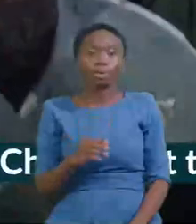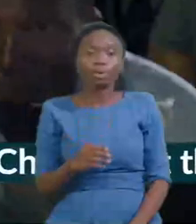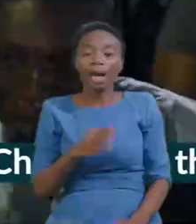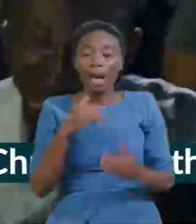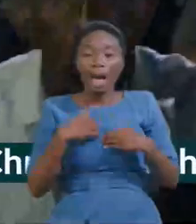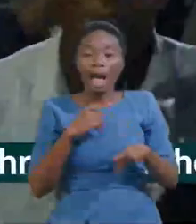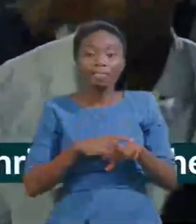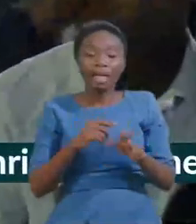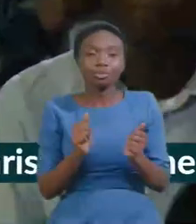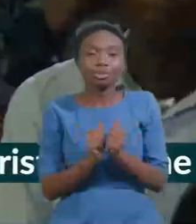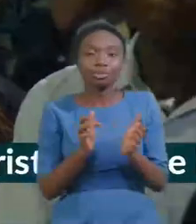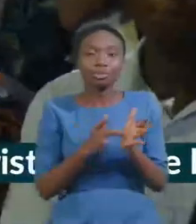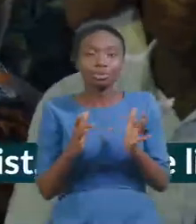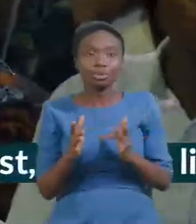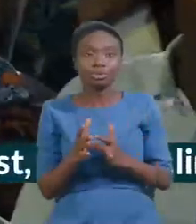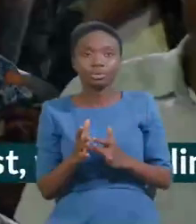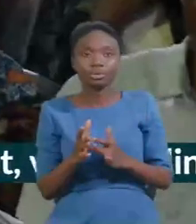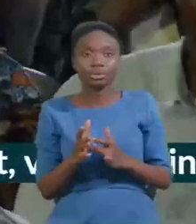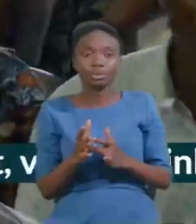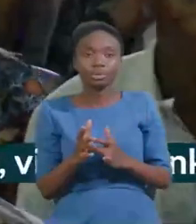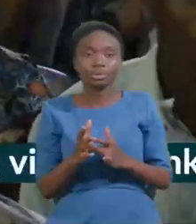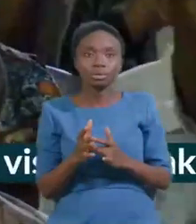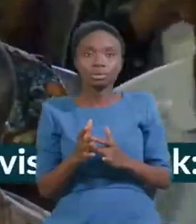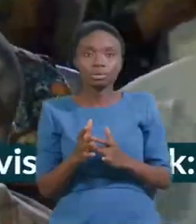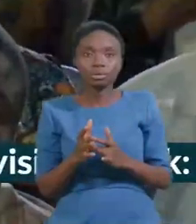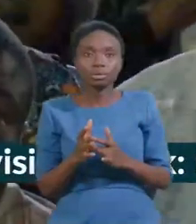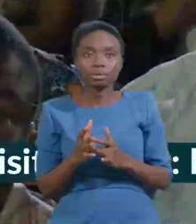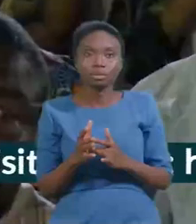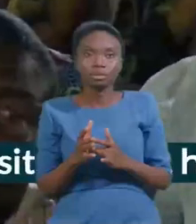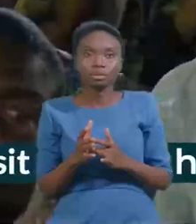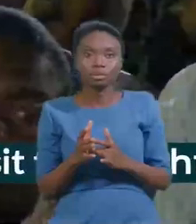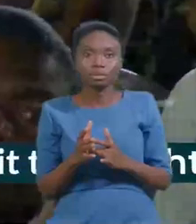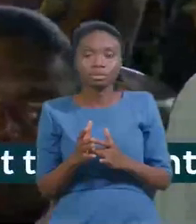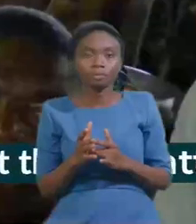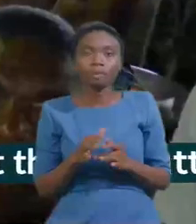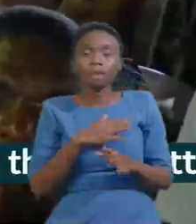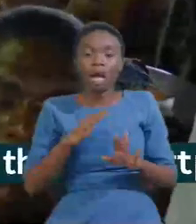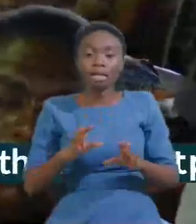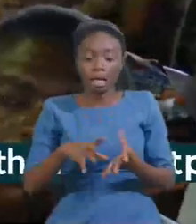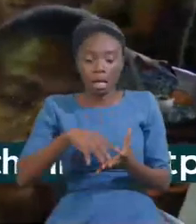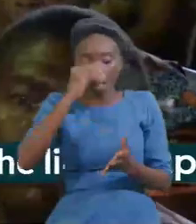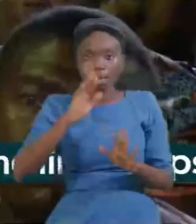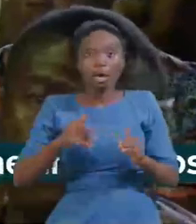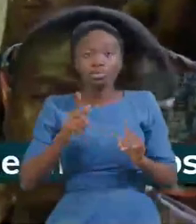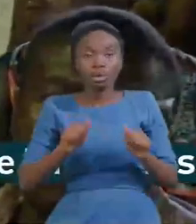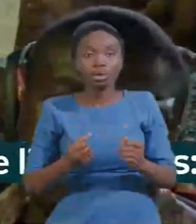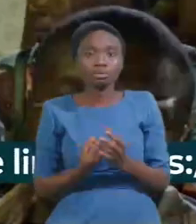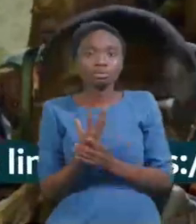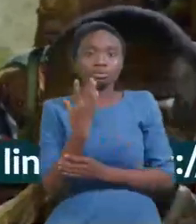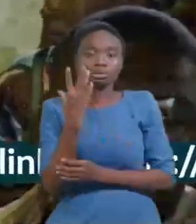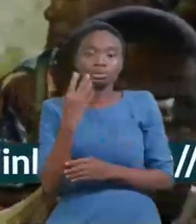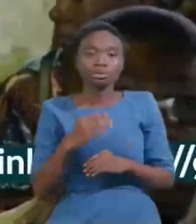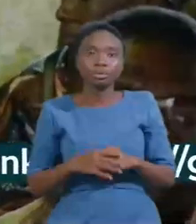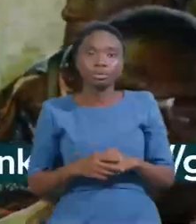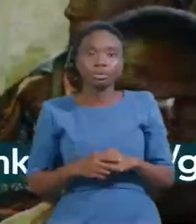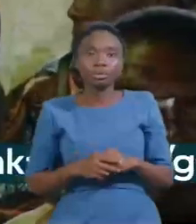with Jesus. Où vous passerez du temps avec Jésus. And know how you can grow. Et savoir comment vous pouvez grandir. And